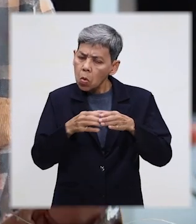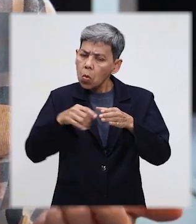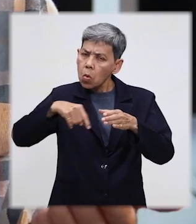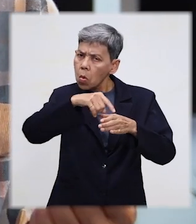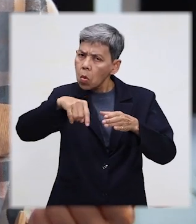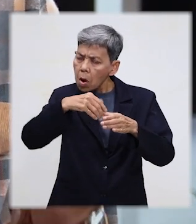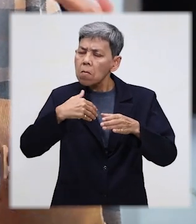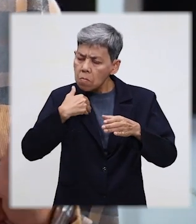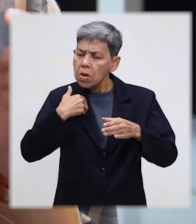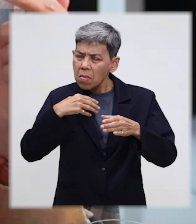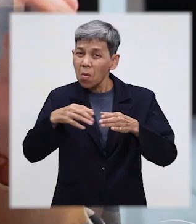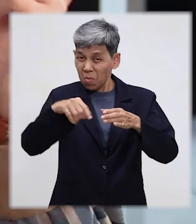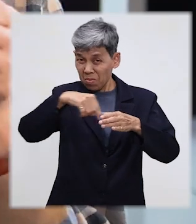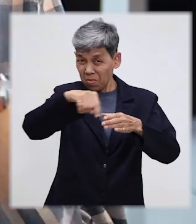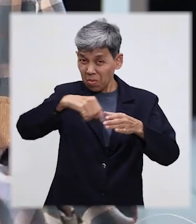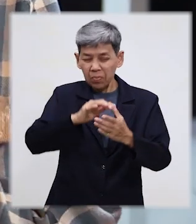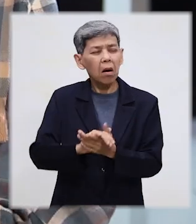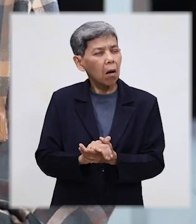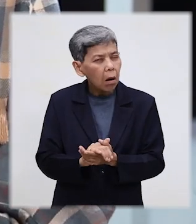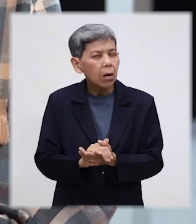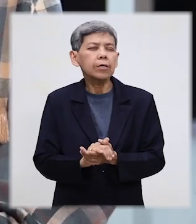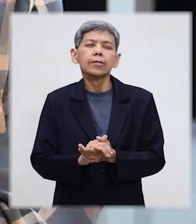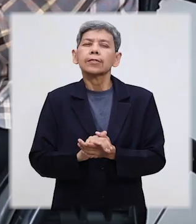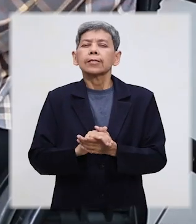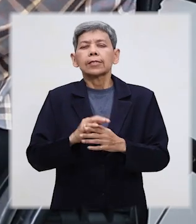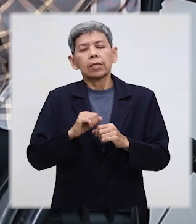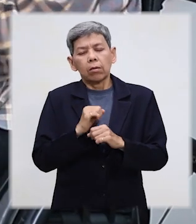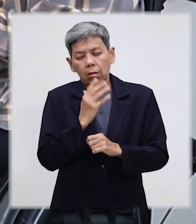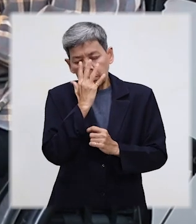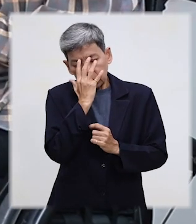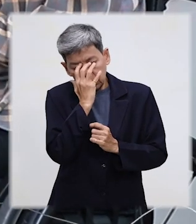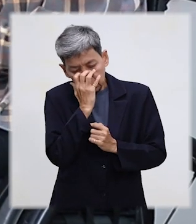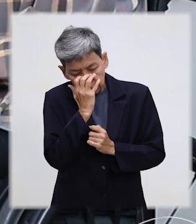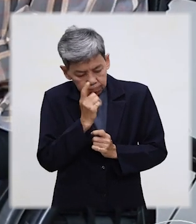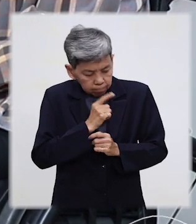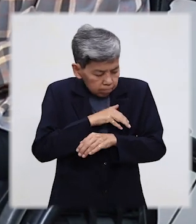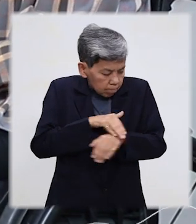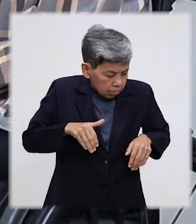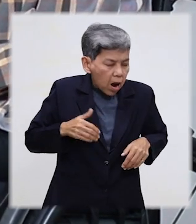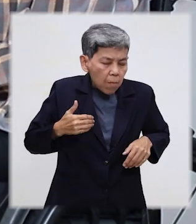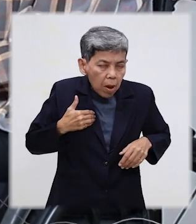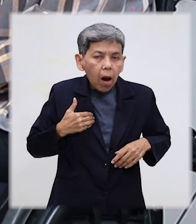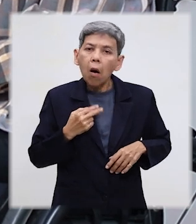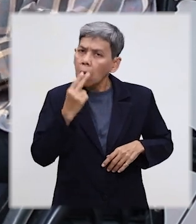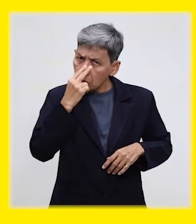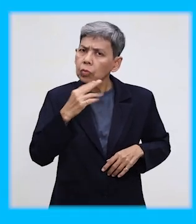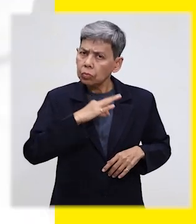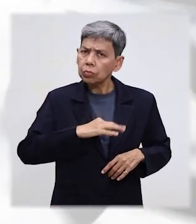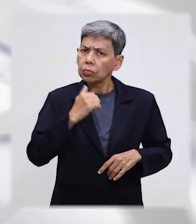มีคนกลุ่มนี้ แล้วมีคนกลุ่มนี้เนี่ยซึ่งมันก็สามารถเกิดในเรื่องของโรคซึมเศร้าตามมาได้อีกอย่างเงี้ยอุ๋ยก็มองว่ามันเป็นประโย